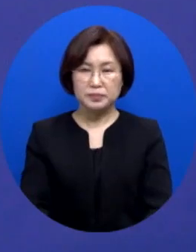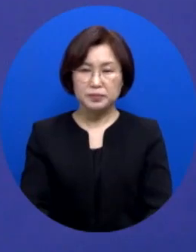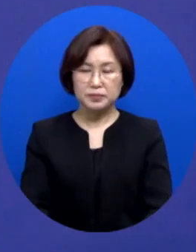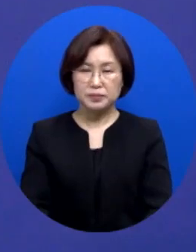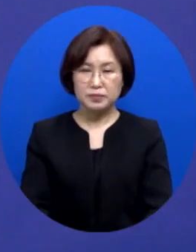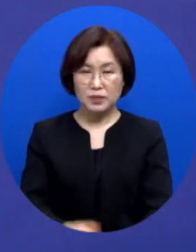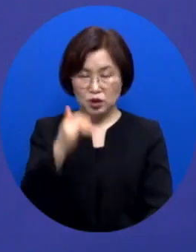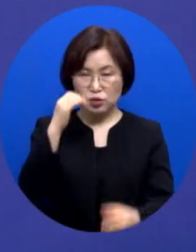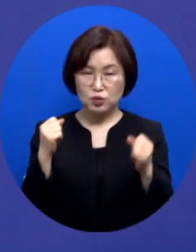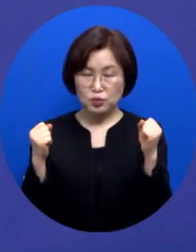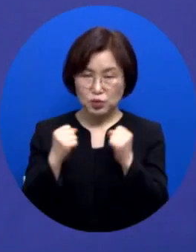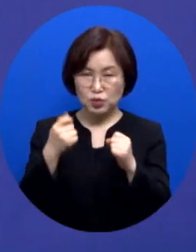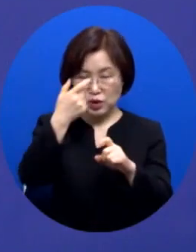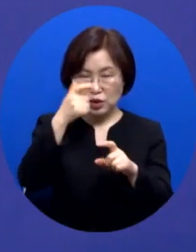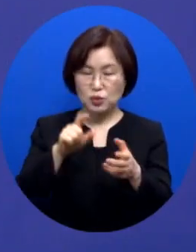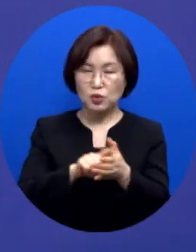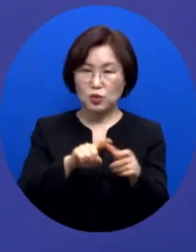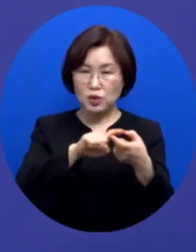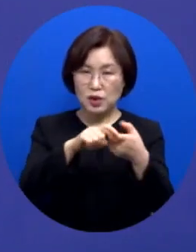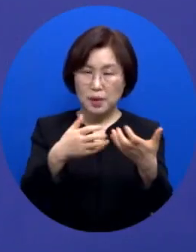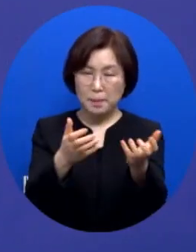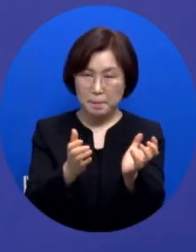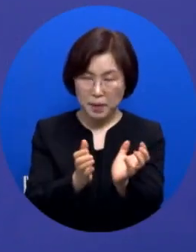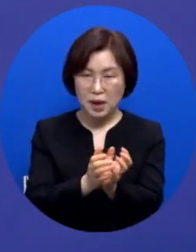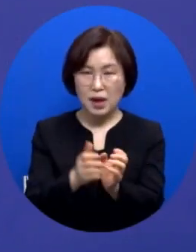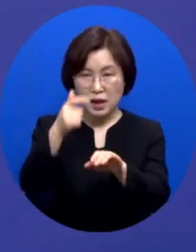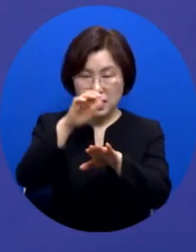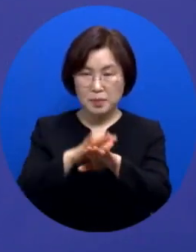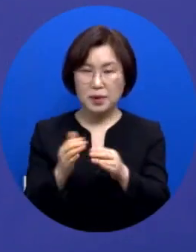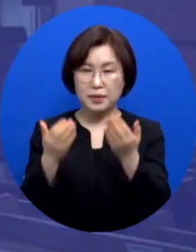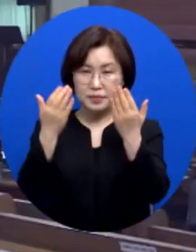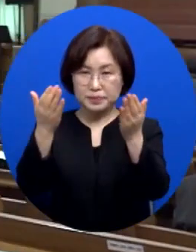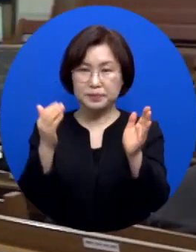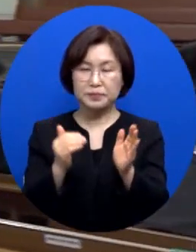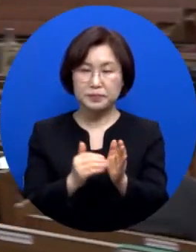충북 기독교나 패가 신년하례 회 를 개최했습니다